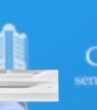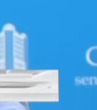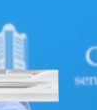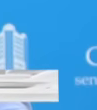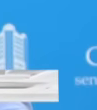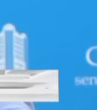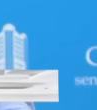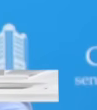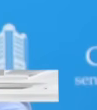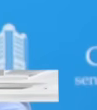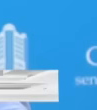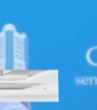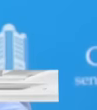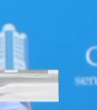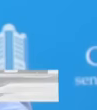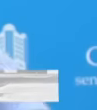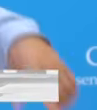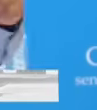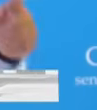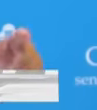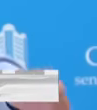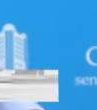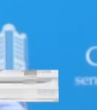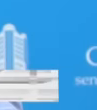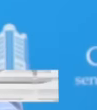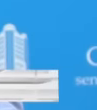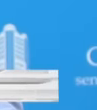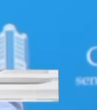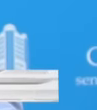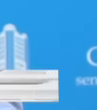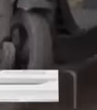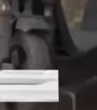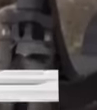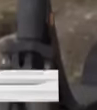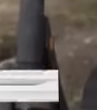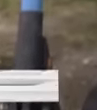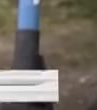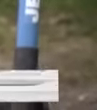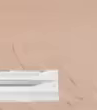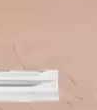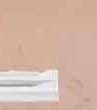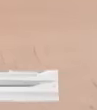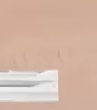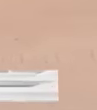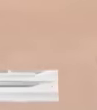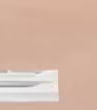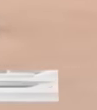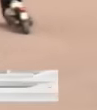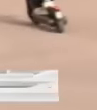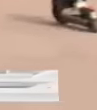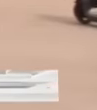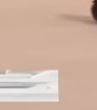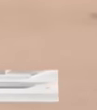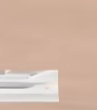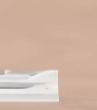у полиции определять скорость при движении самоката практически нету. Зачем нужны правила, которые приняты, чтобы